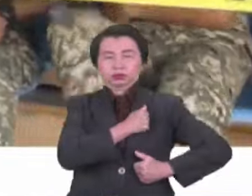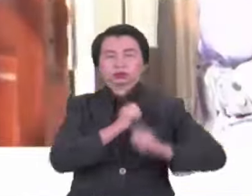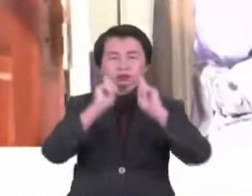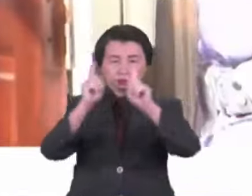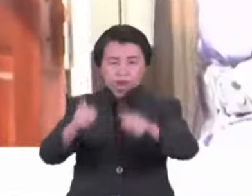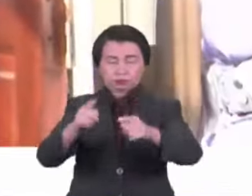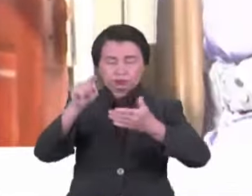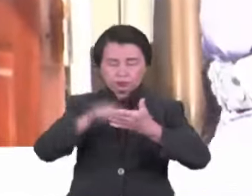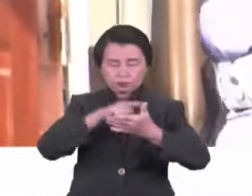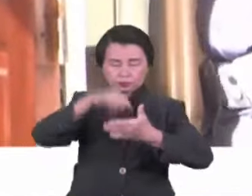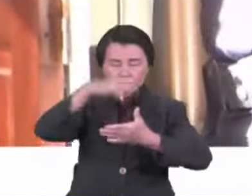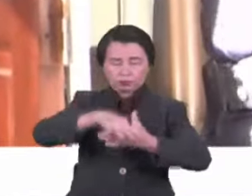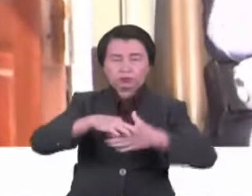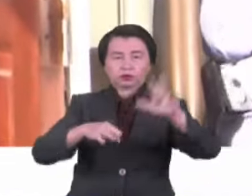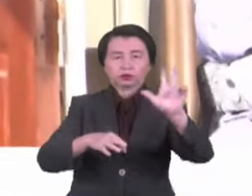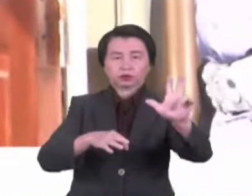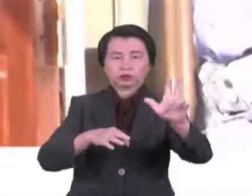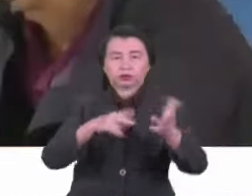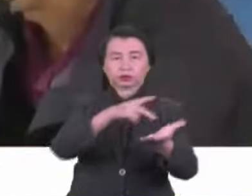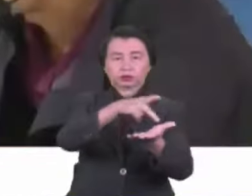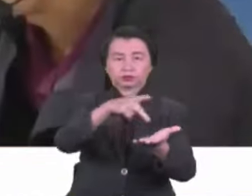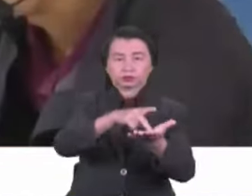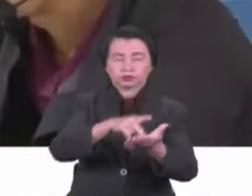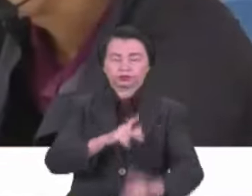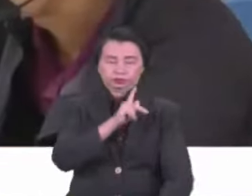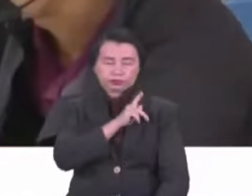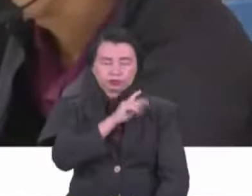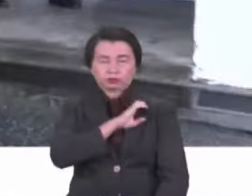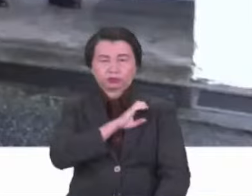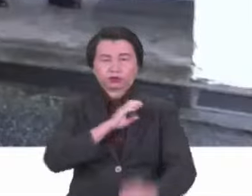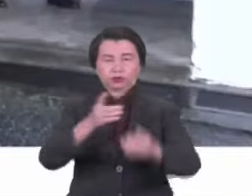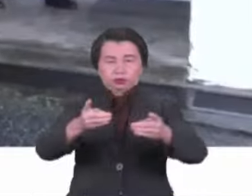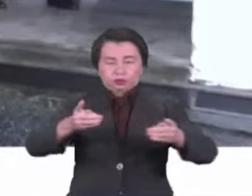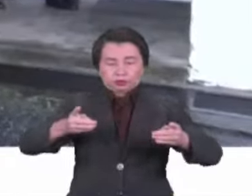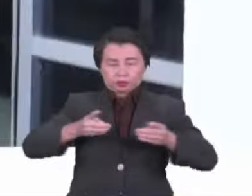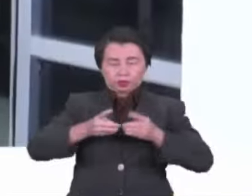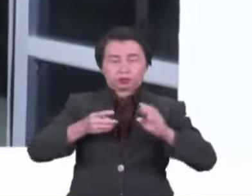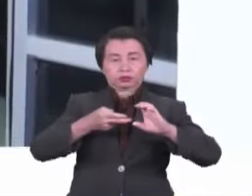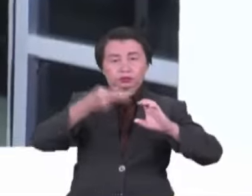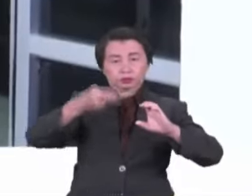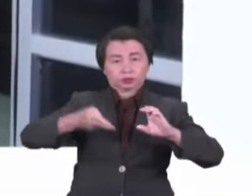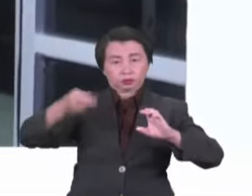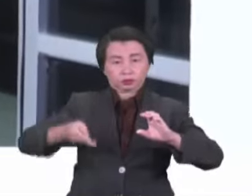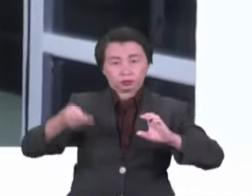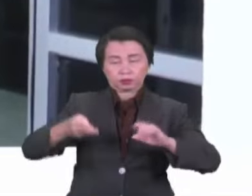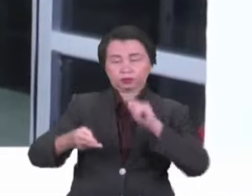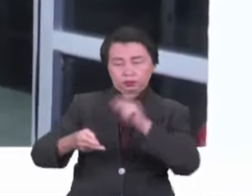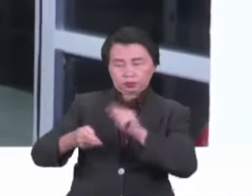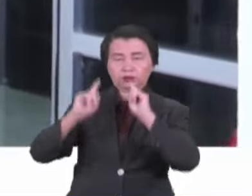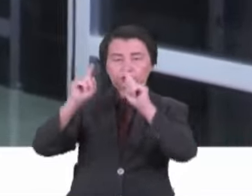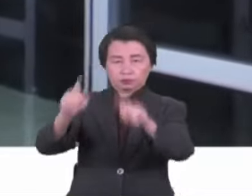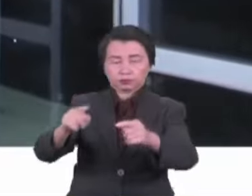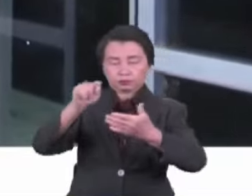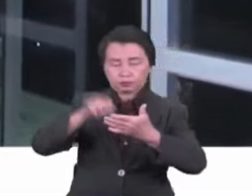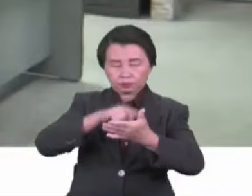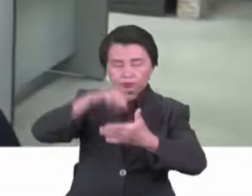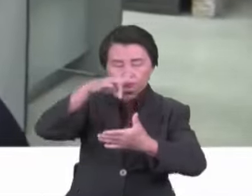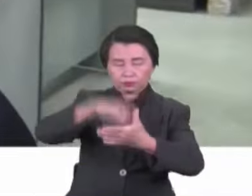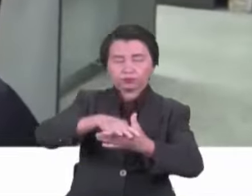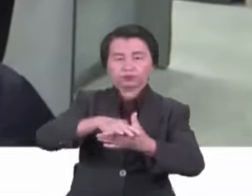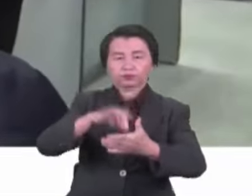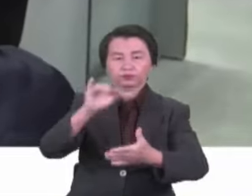menunaikan tanggungjawab di 3 pusat pengundian. Ketua Polis Daerah Cameron Highlands, DSP Shamsuri Mohamad Noor, antara yang menunaikan tanggungjawab sebagai